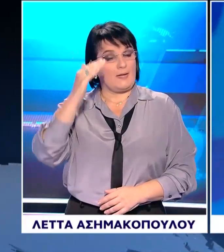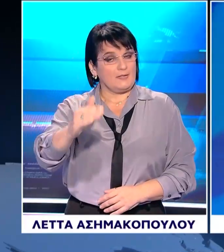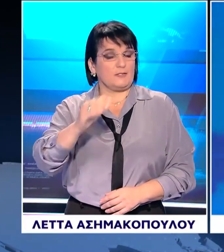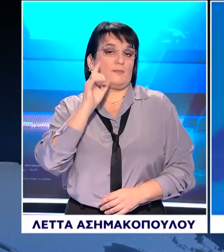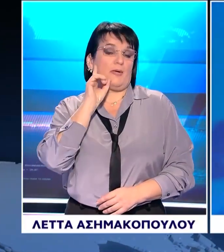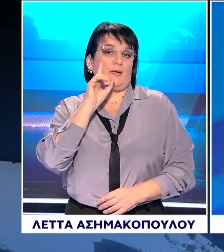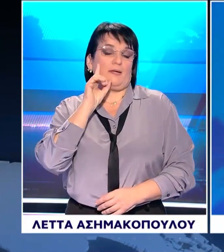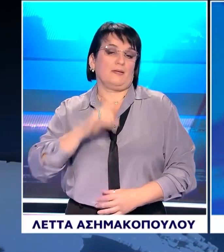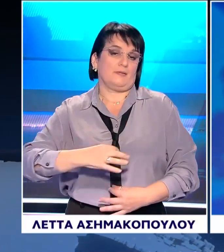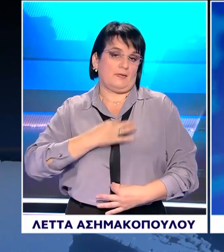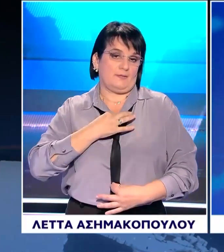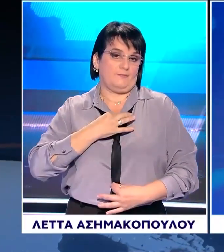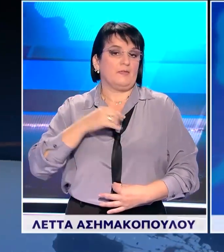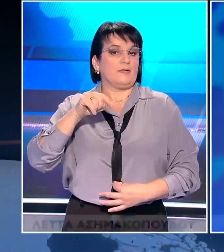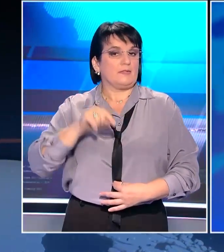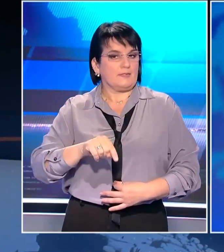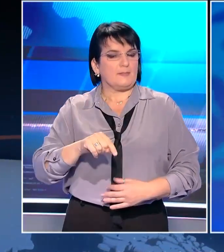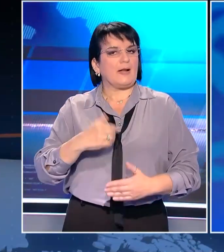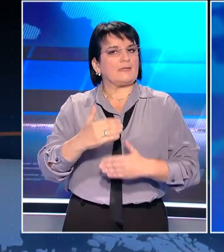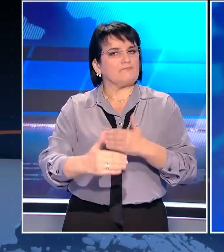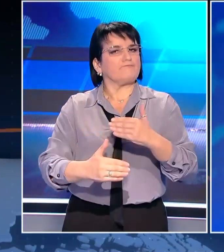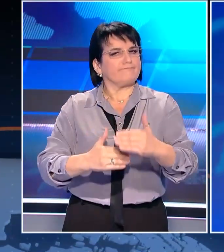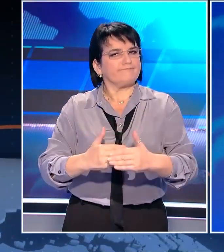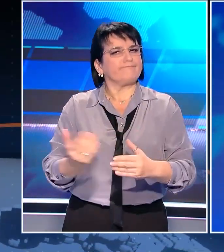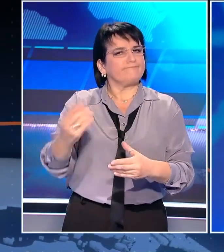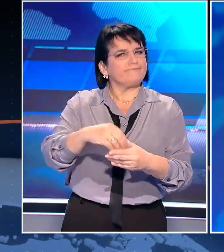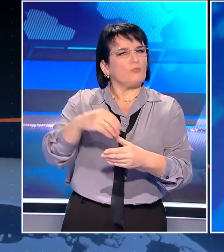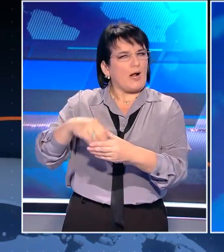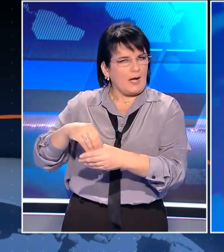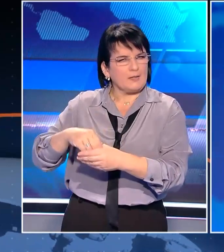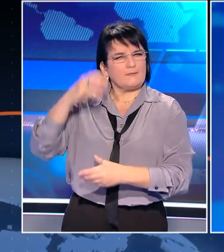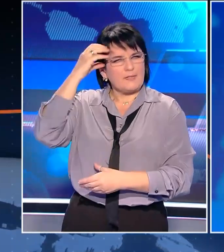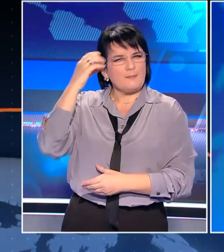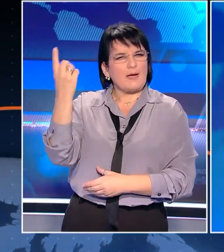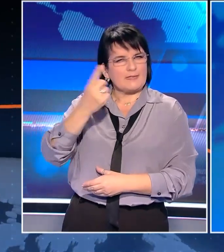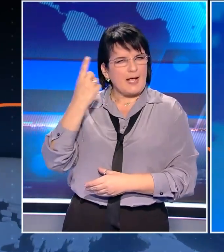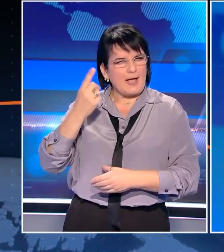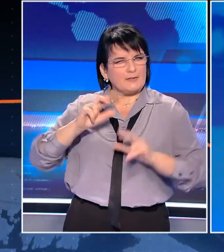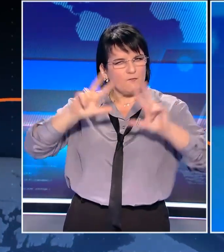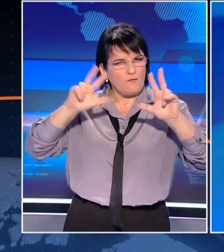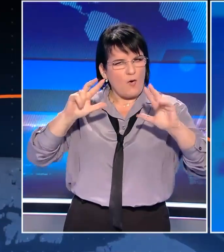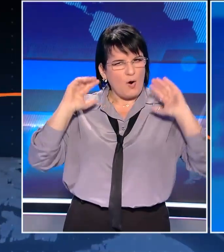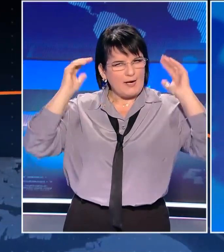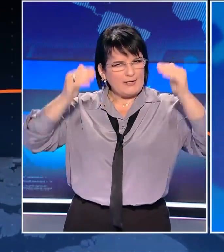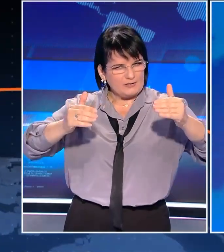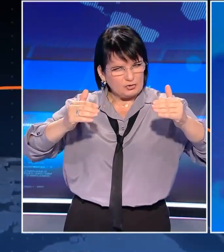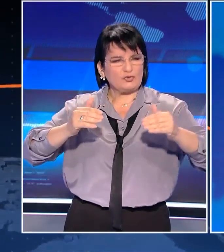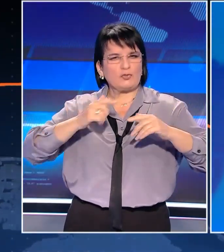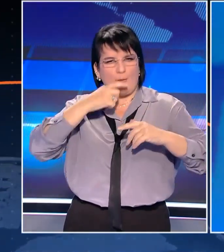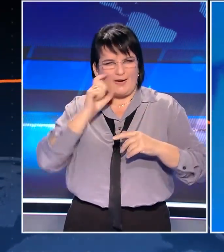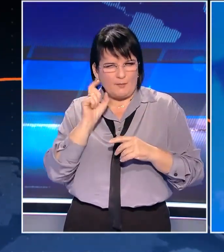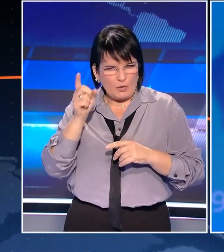Καλησπέρα σας κυρίες και κύριοι. Συμπληρώνεται το πας των εμπλεκομένων στα επεισόδια που έγιναν στο Ρέντι με αποτέλεσμα τον βαρύτατο τραυματισμό